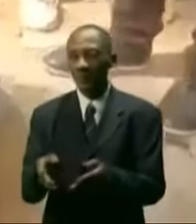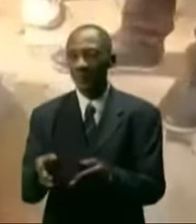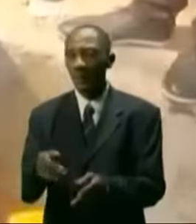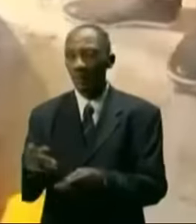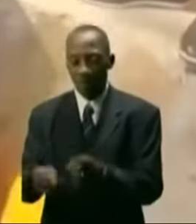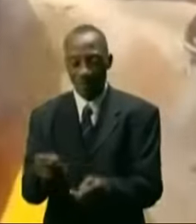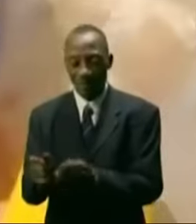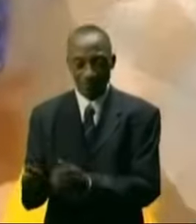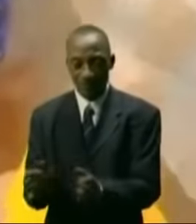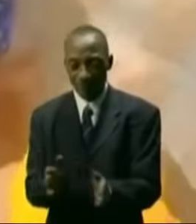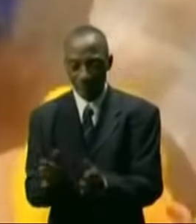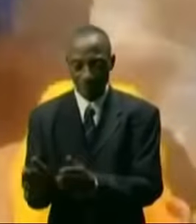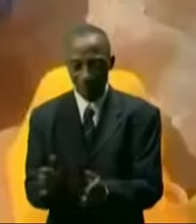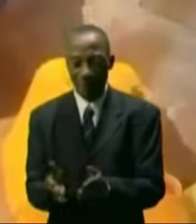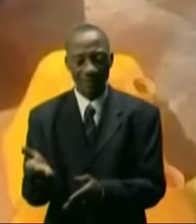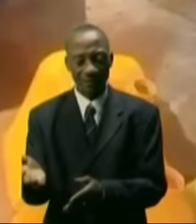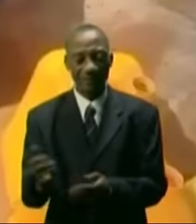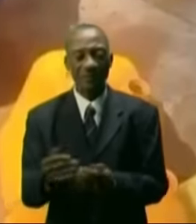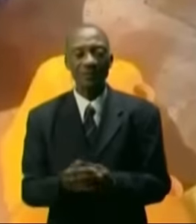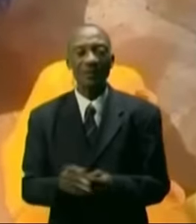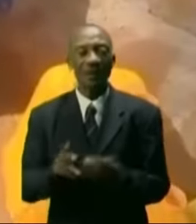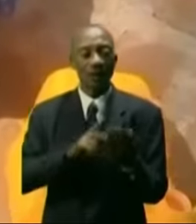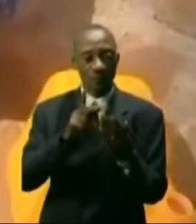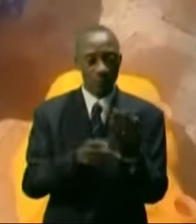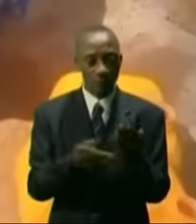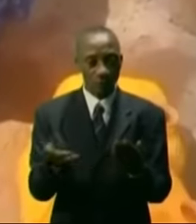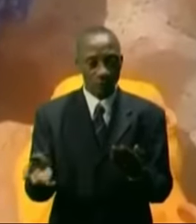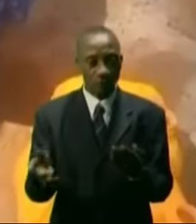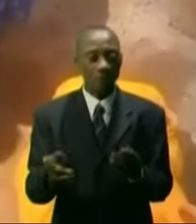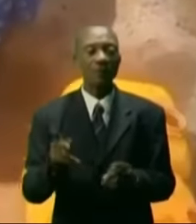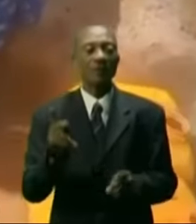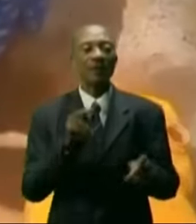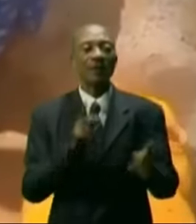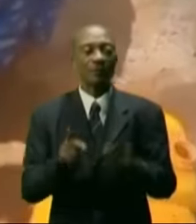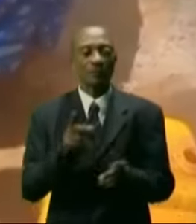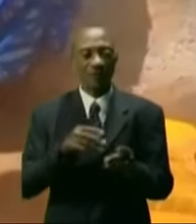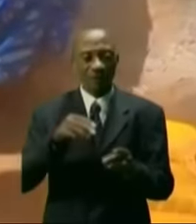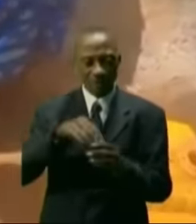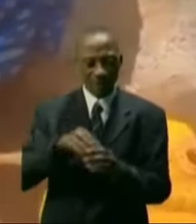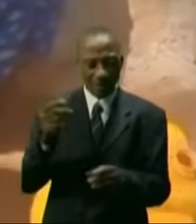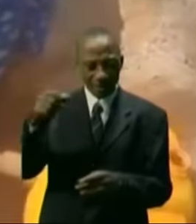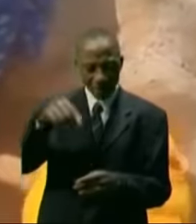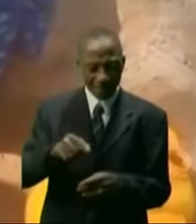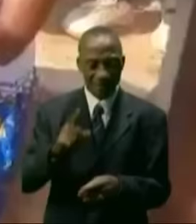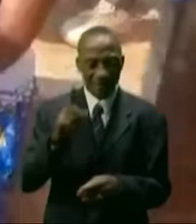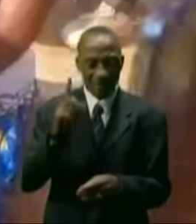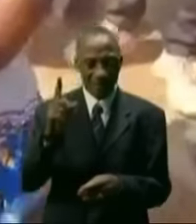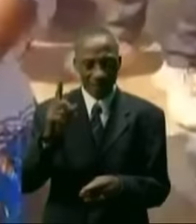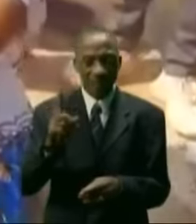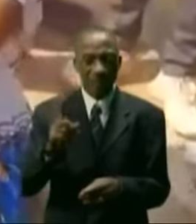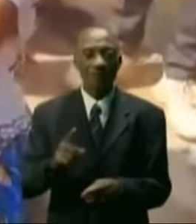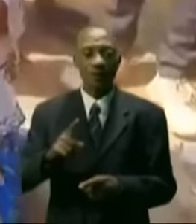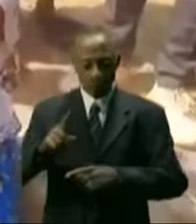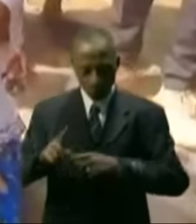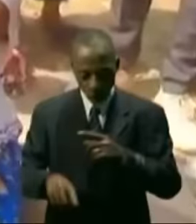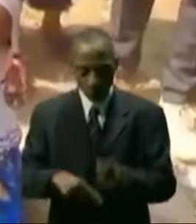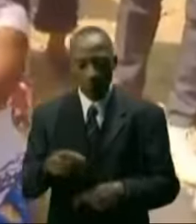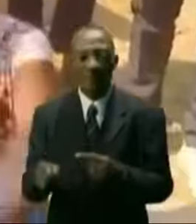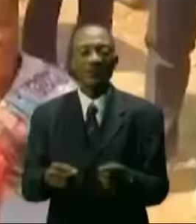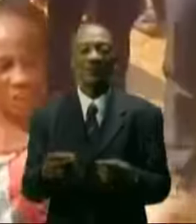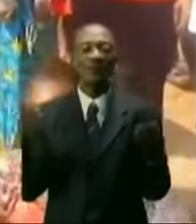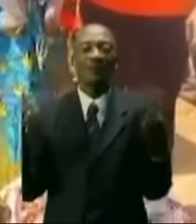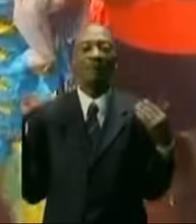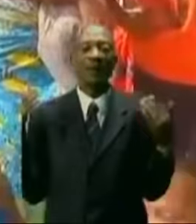Ndimba-Momo. Grâce à ce projet, la population de cette partie de la commune de Mvouzi bénéficie désormais d'un réseau d'eau qui comprend